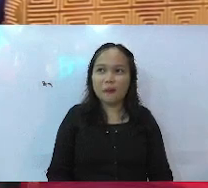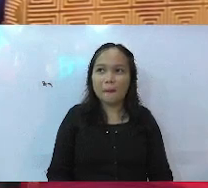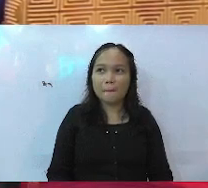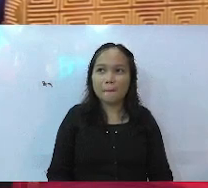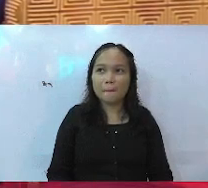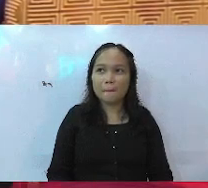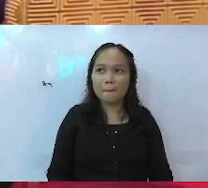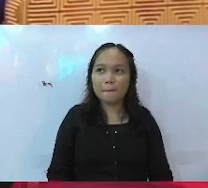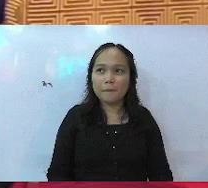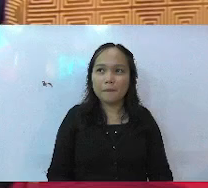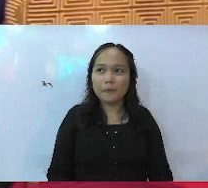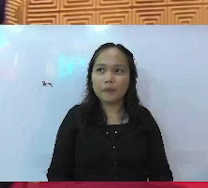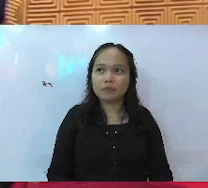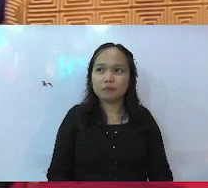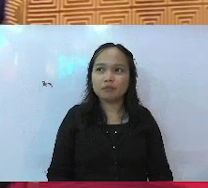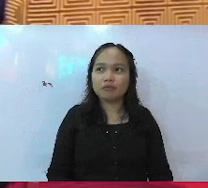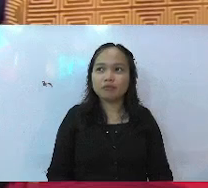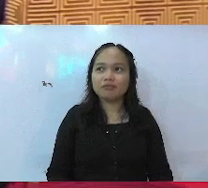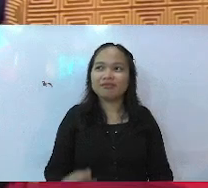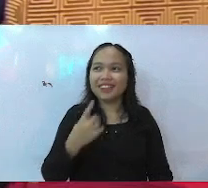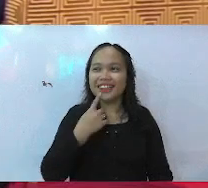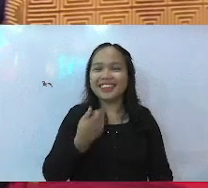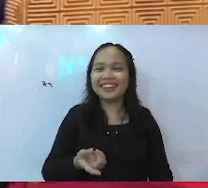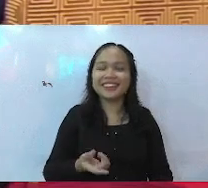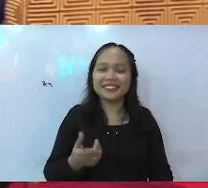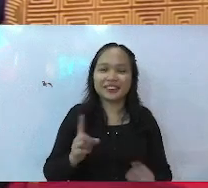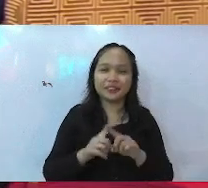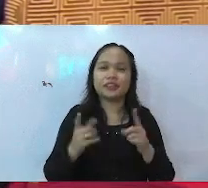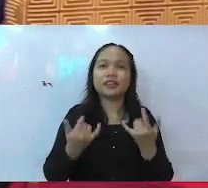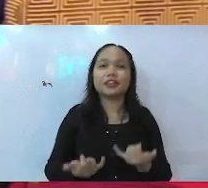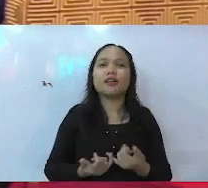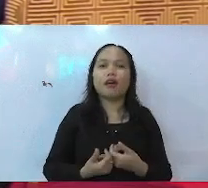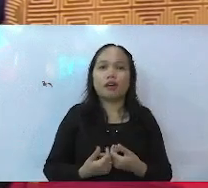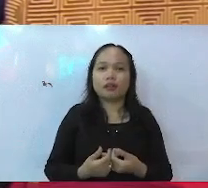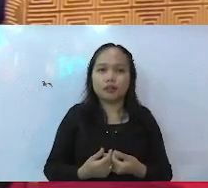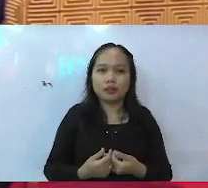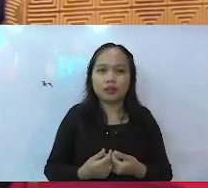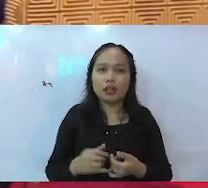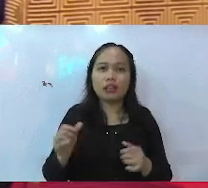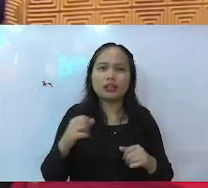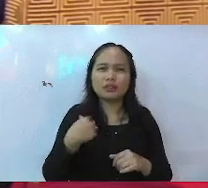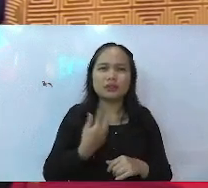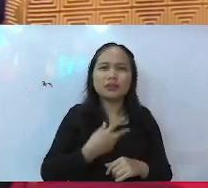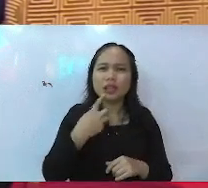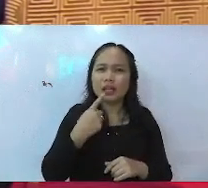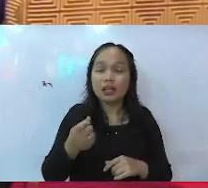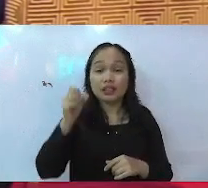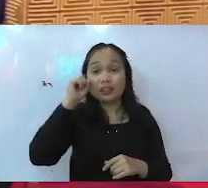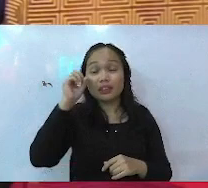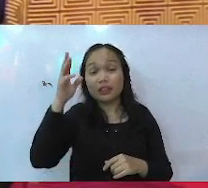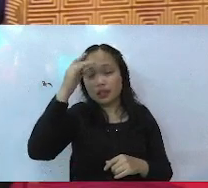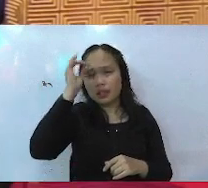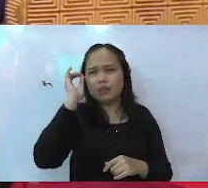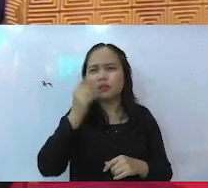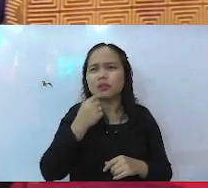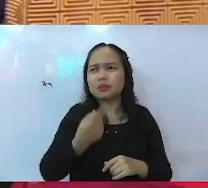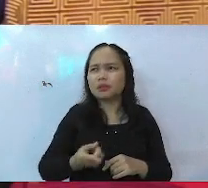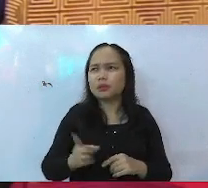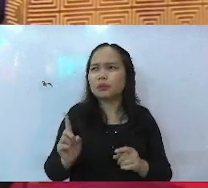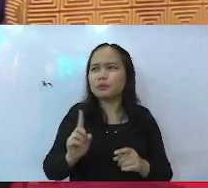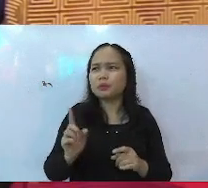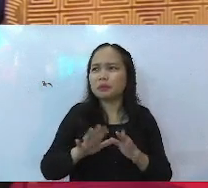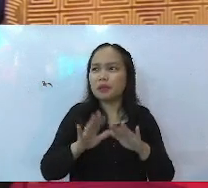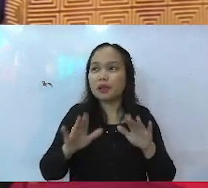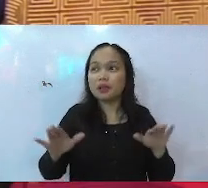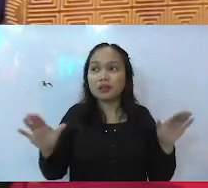e Te Focus na e na nga yun nga yung sinasabi ko sir dom ang mga kabataan ngayon